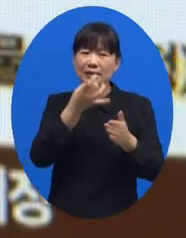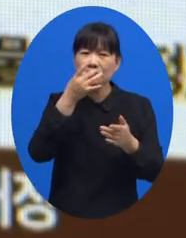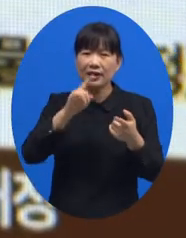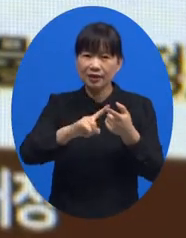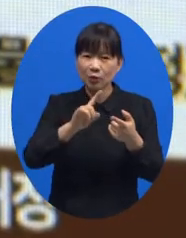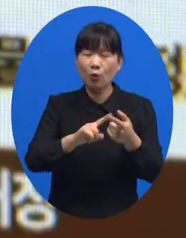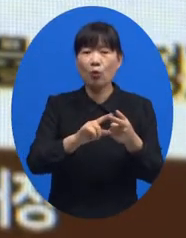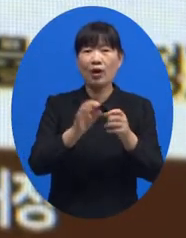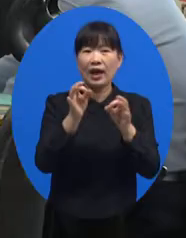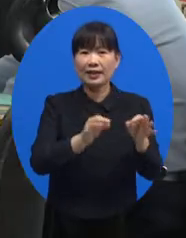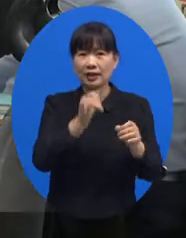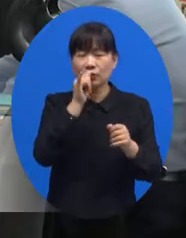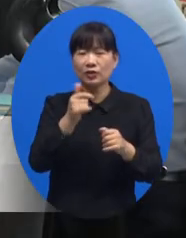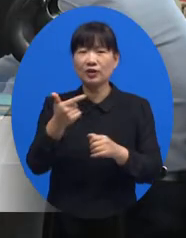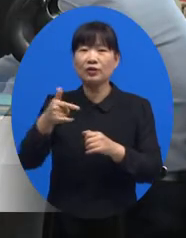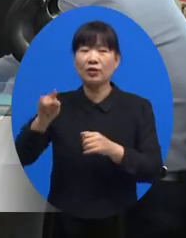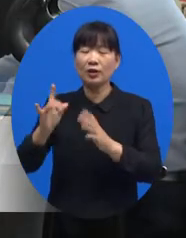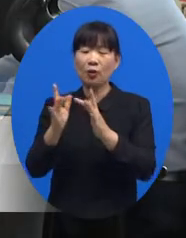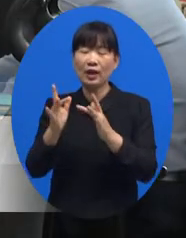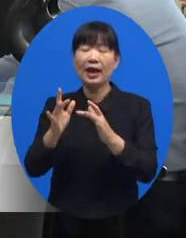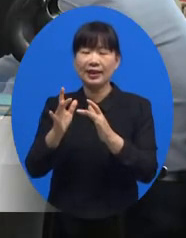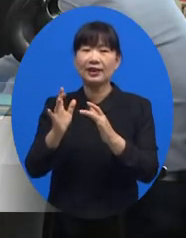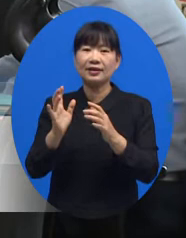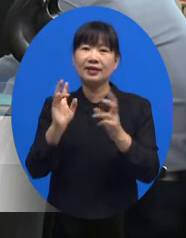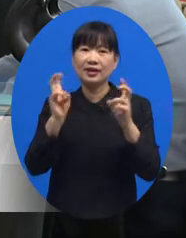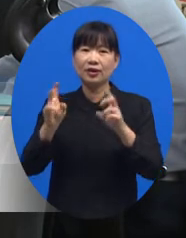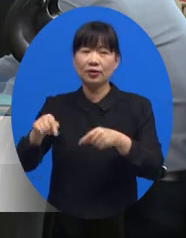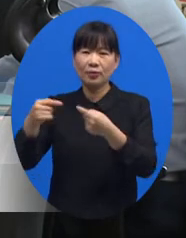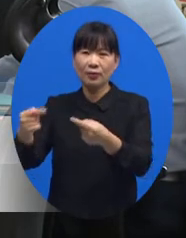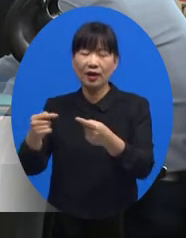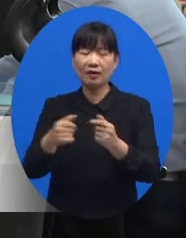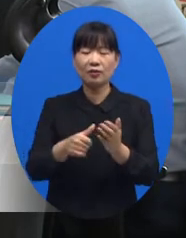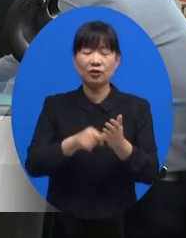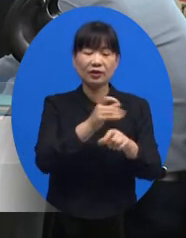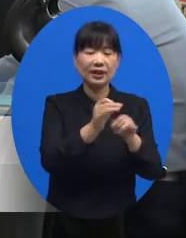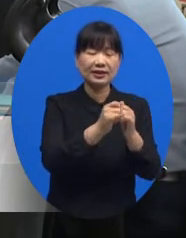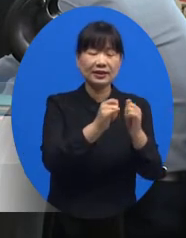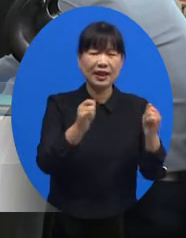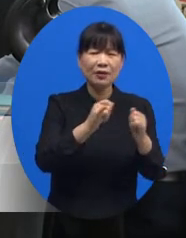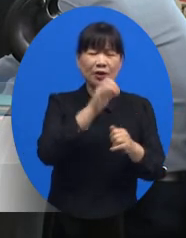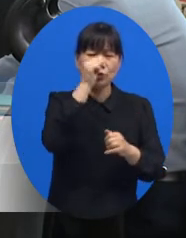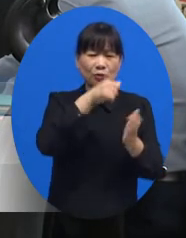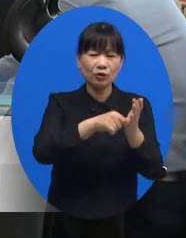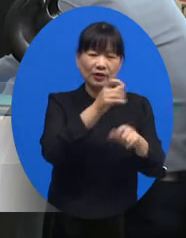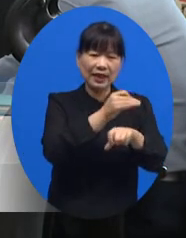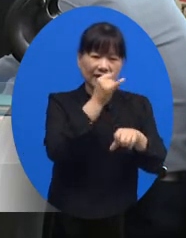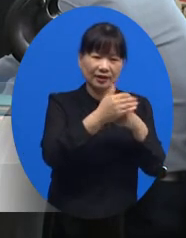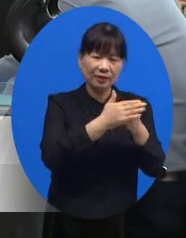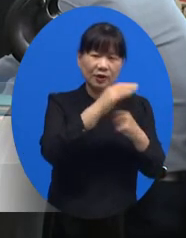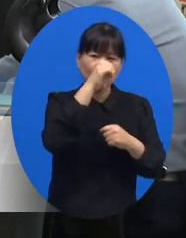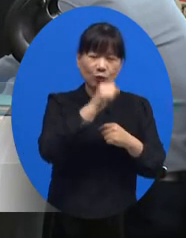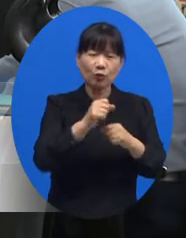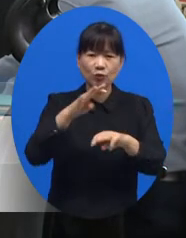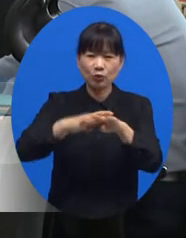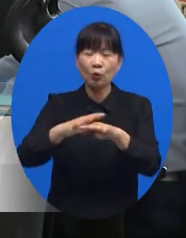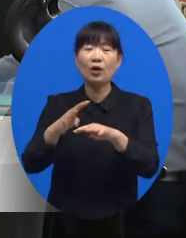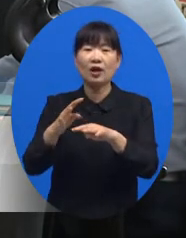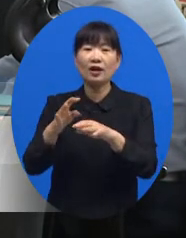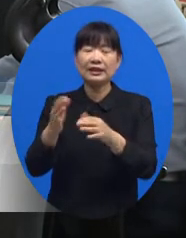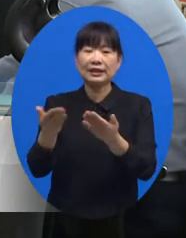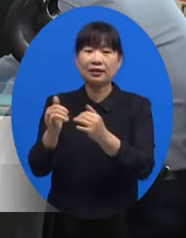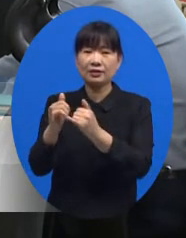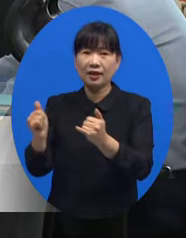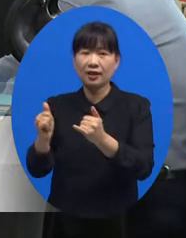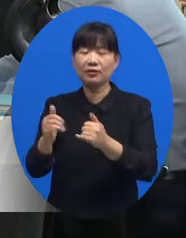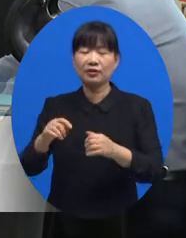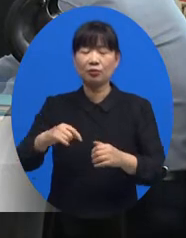온라인몰도 동참합니다. 소비자는 품질 좋은 농산물을 구매할 수 있어서 좋고 또한 농가들은 본인들이 생산한